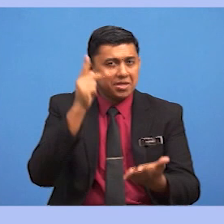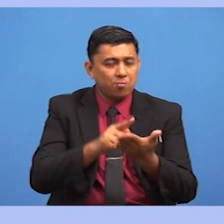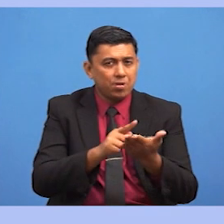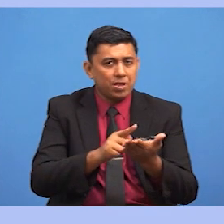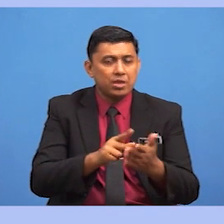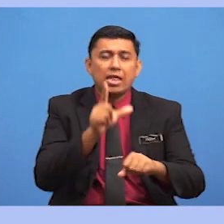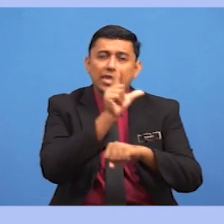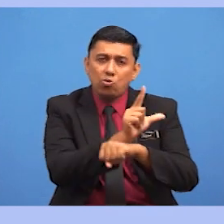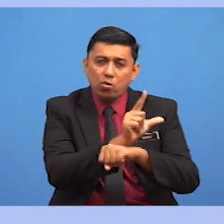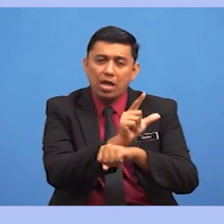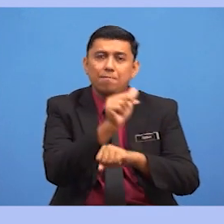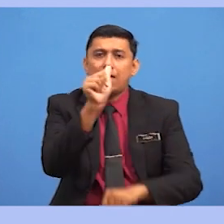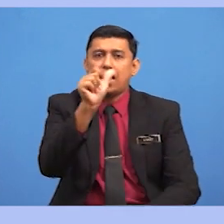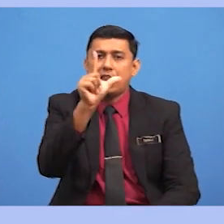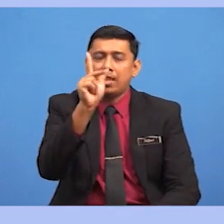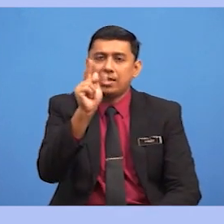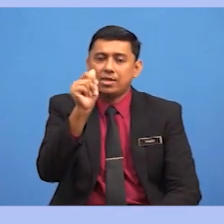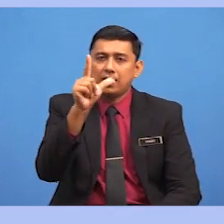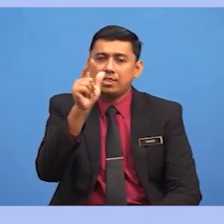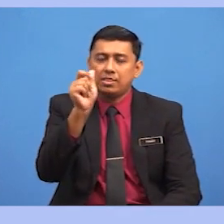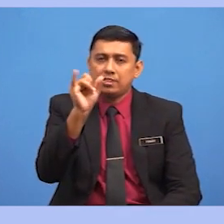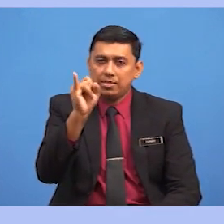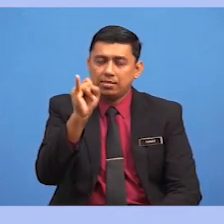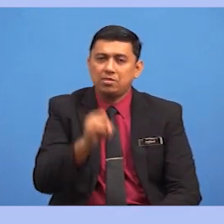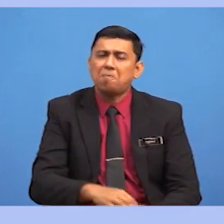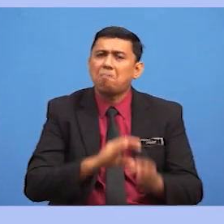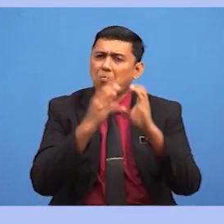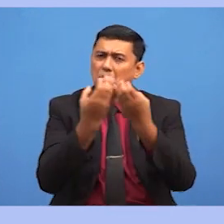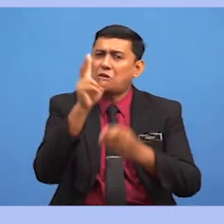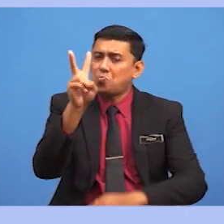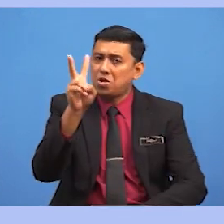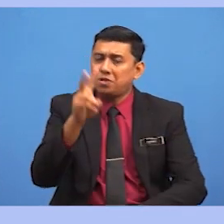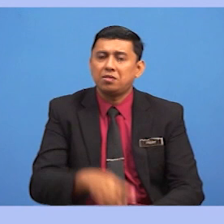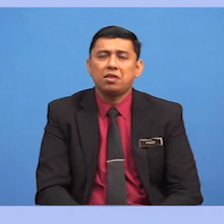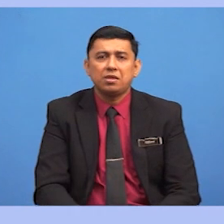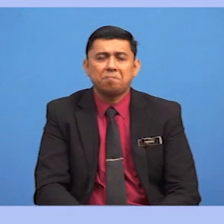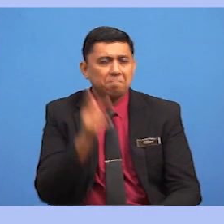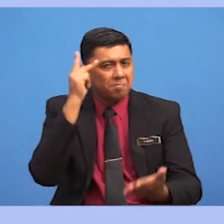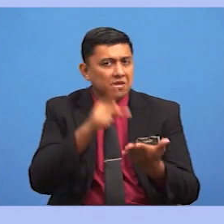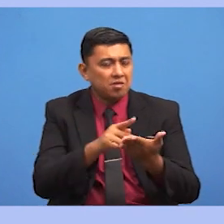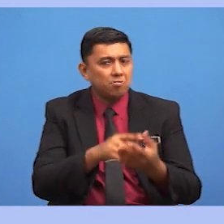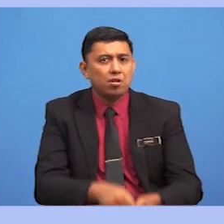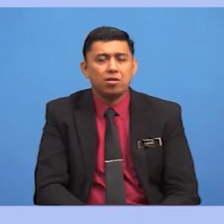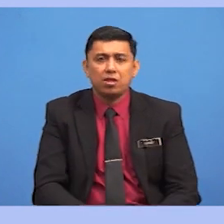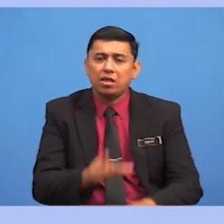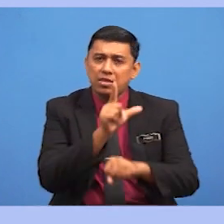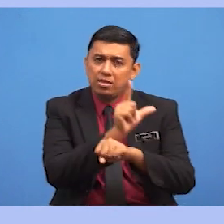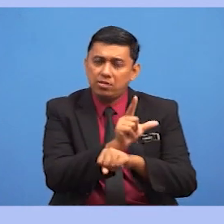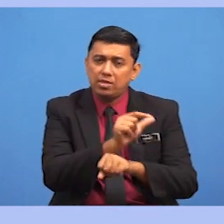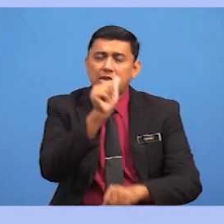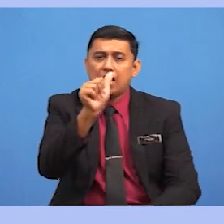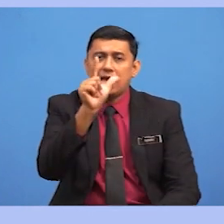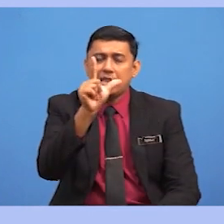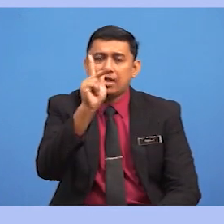sebagai logam alkali, kumpulan 2 pula dikenali sebagai logam alkali